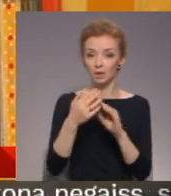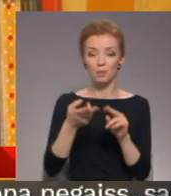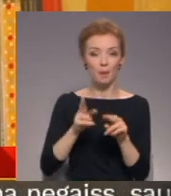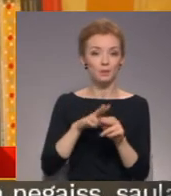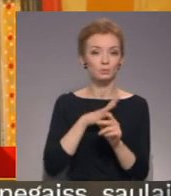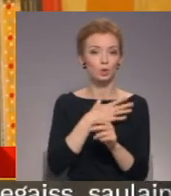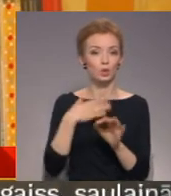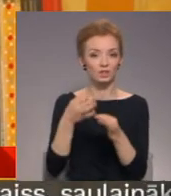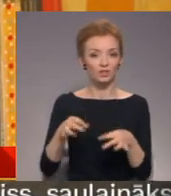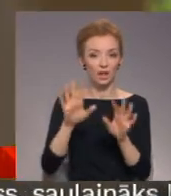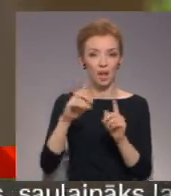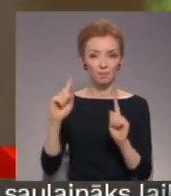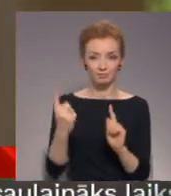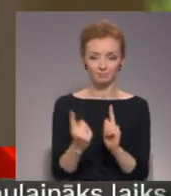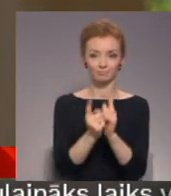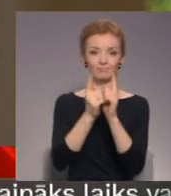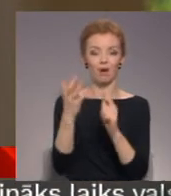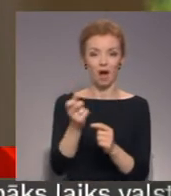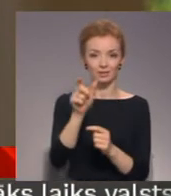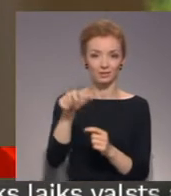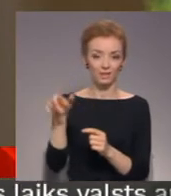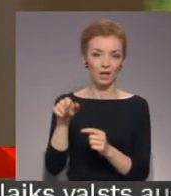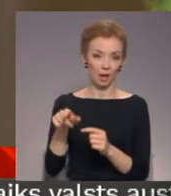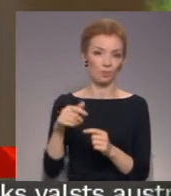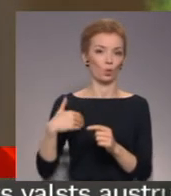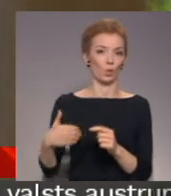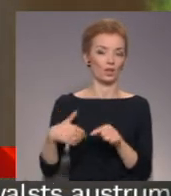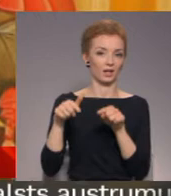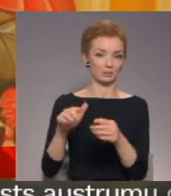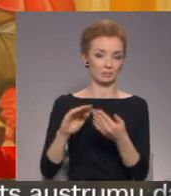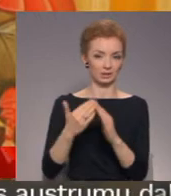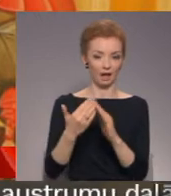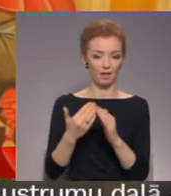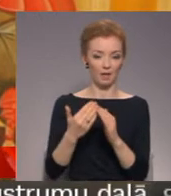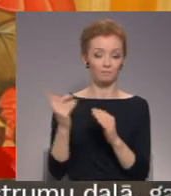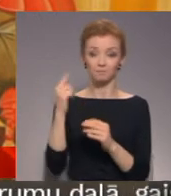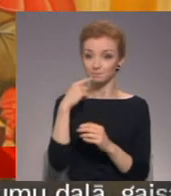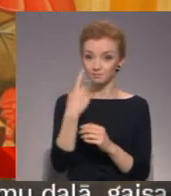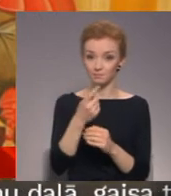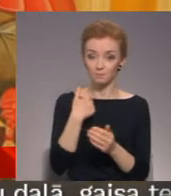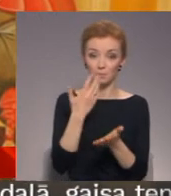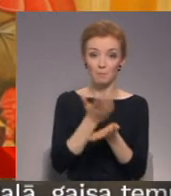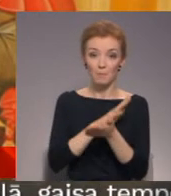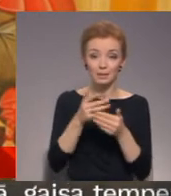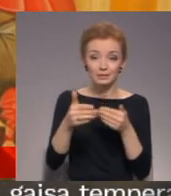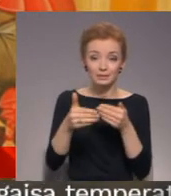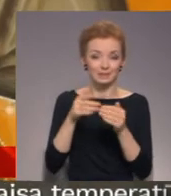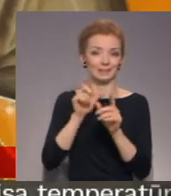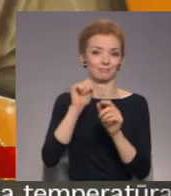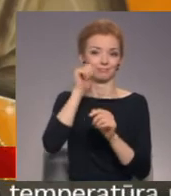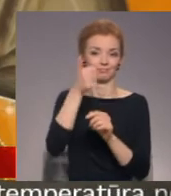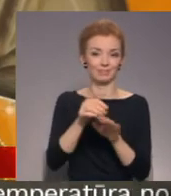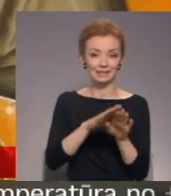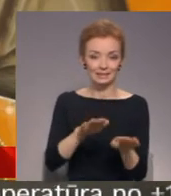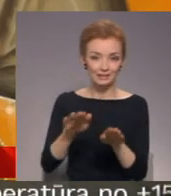pirmo satikšanos ar skatītāju rast tieši Kuldīgā. Tika pabeigta burtiski neilgi pirms izstādes un